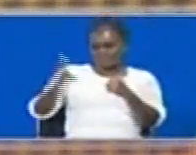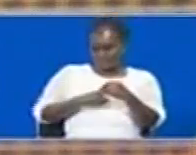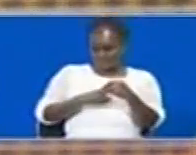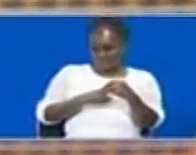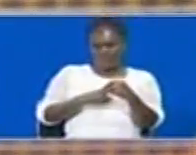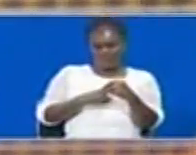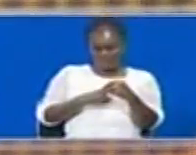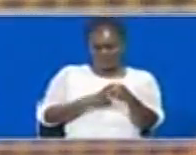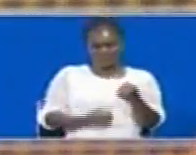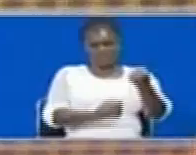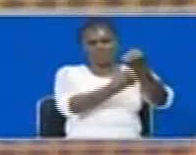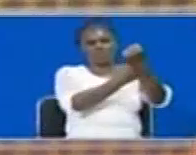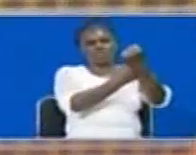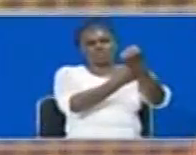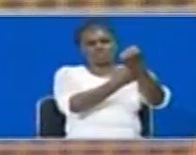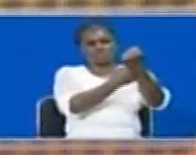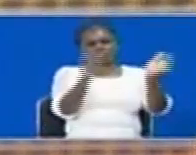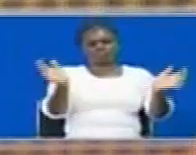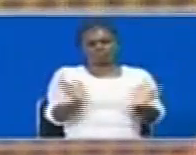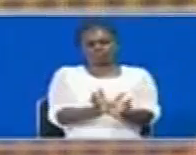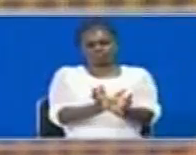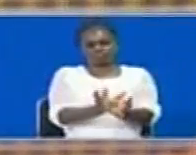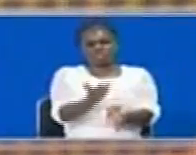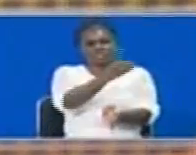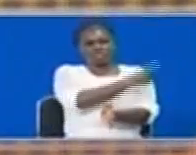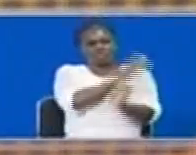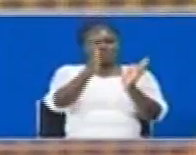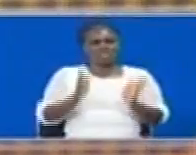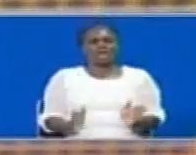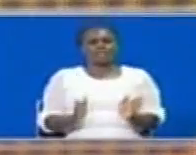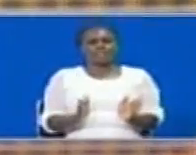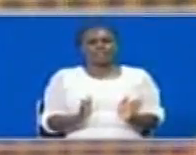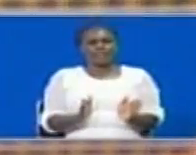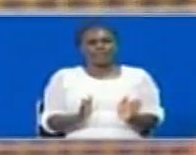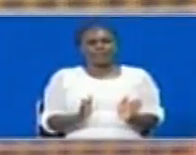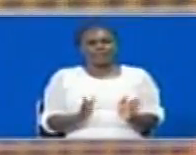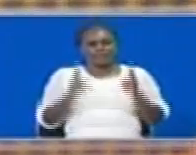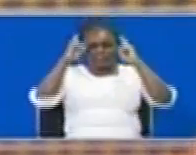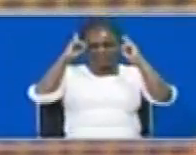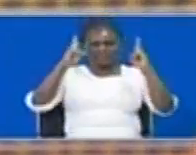27% wanasema ndio, wanaunga mkono kufungwa kwa madaktari. Naitwa